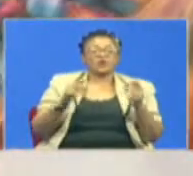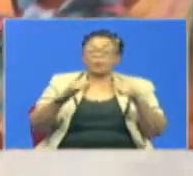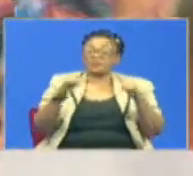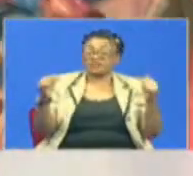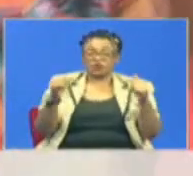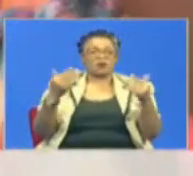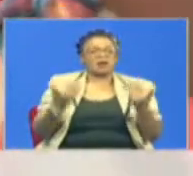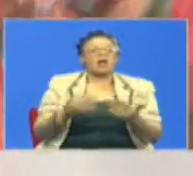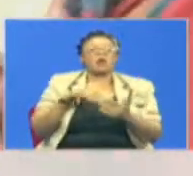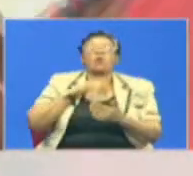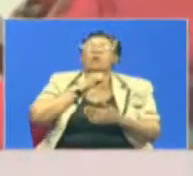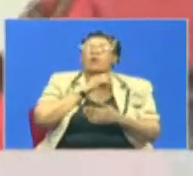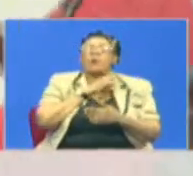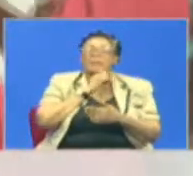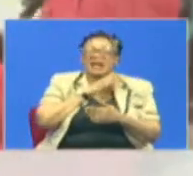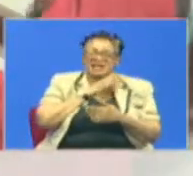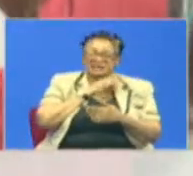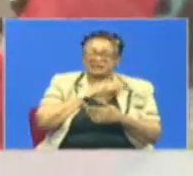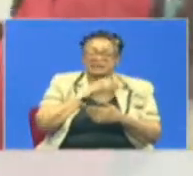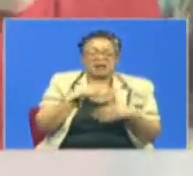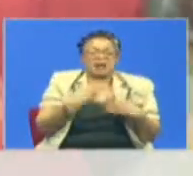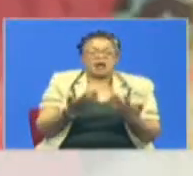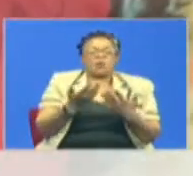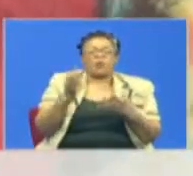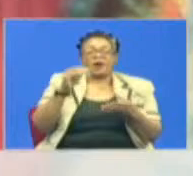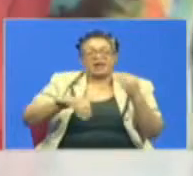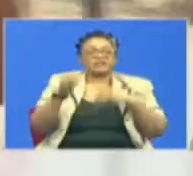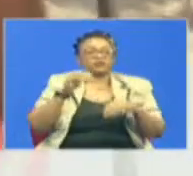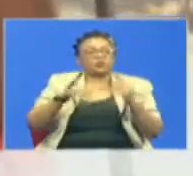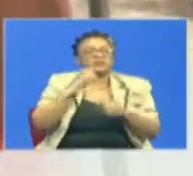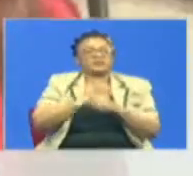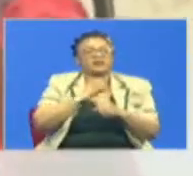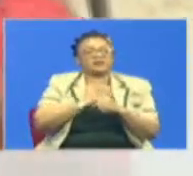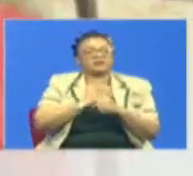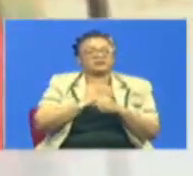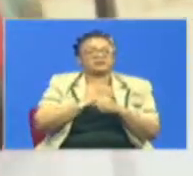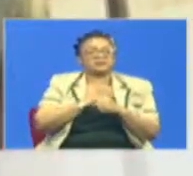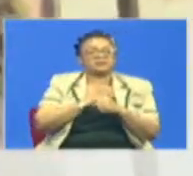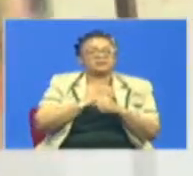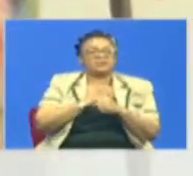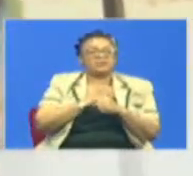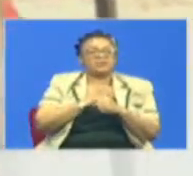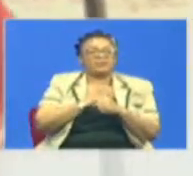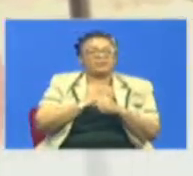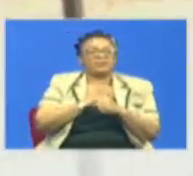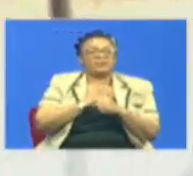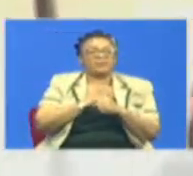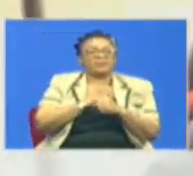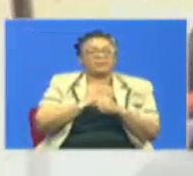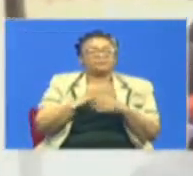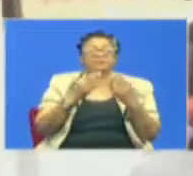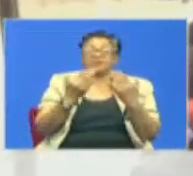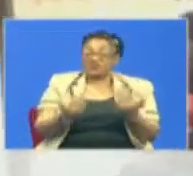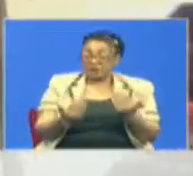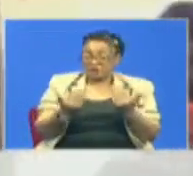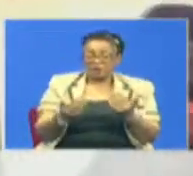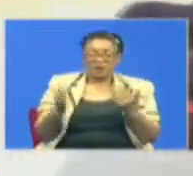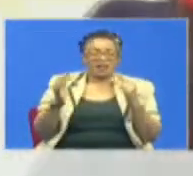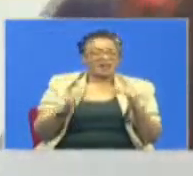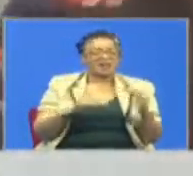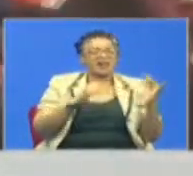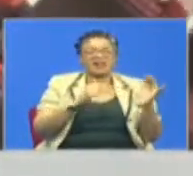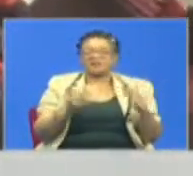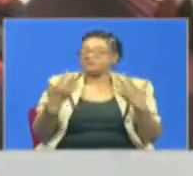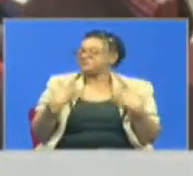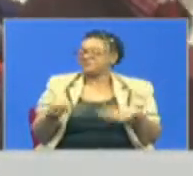sasa unalalamikia uchaguzi ulivyoendeshwa. Until the assembly. Kwa sasa mzozo wa uongozi